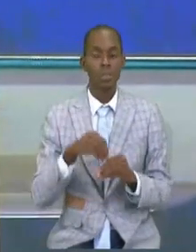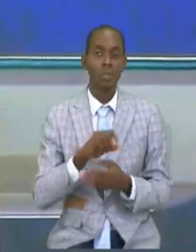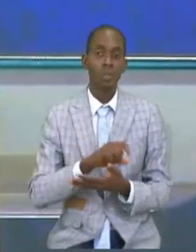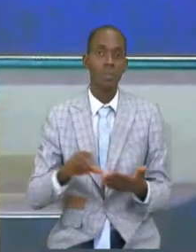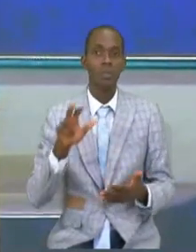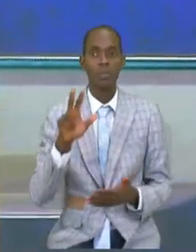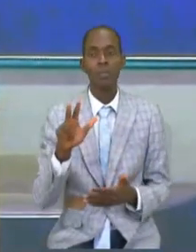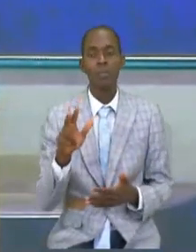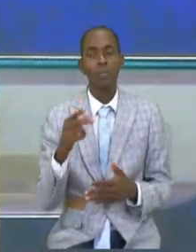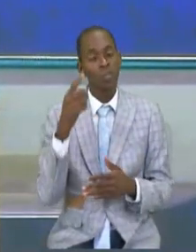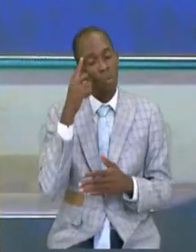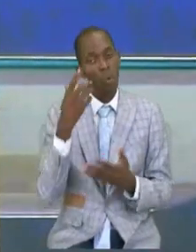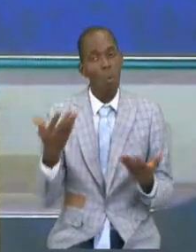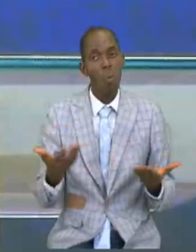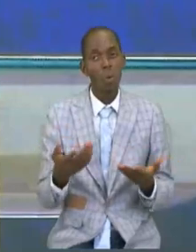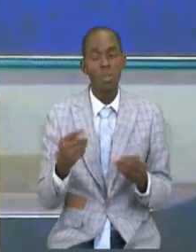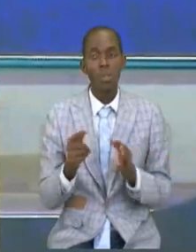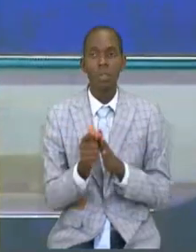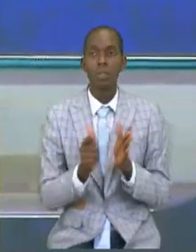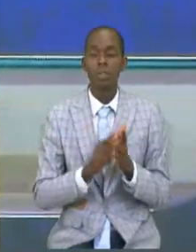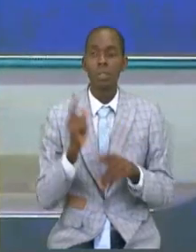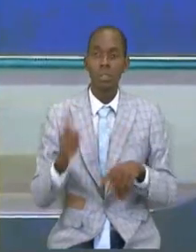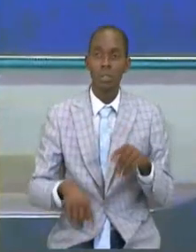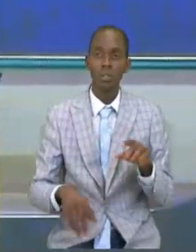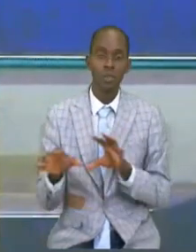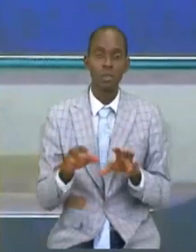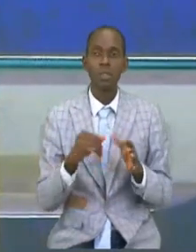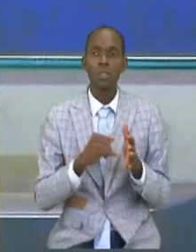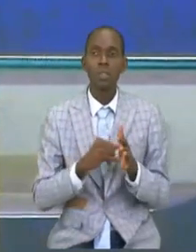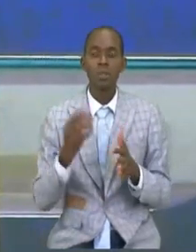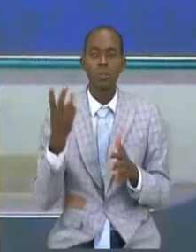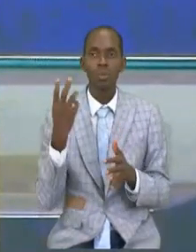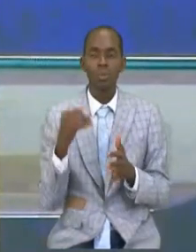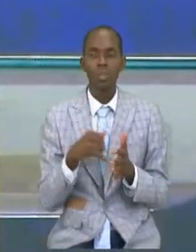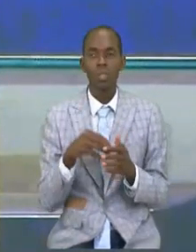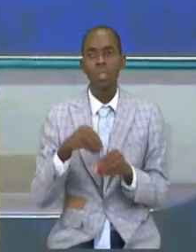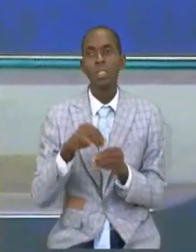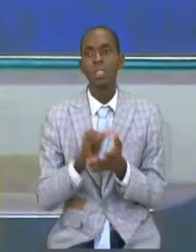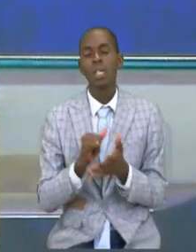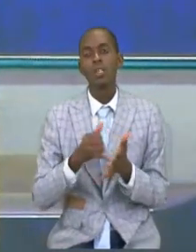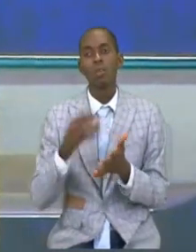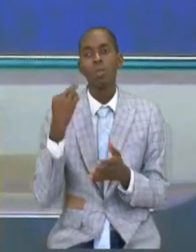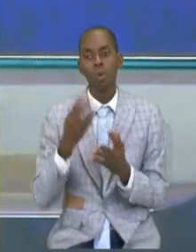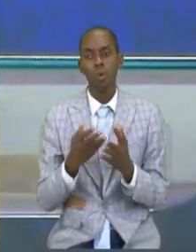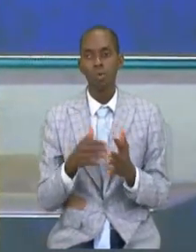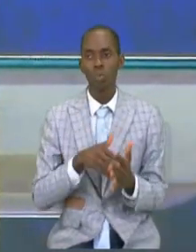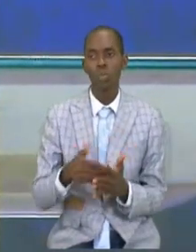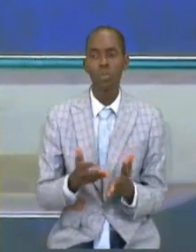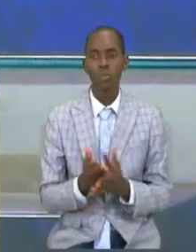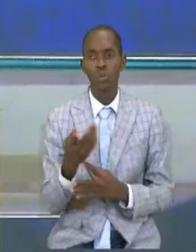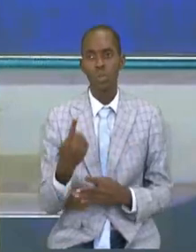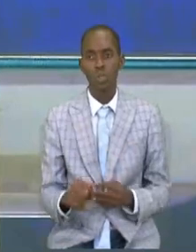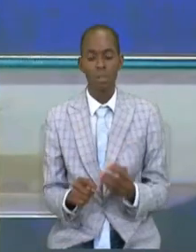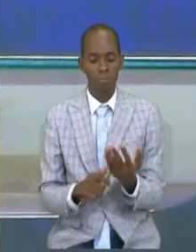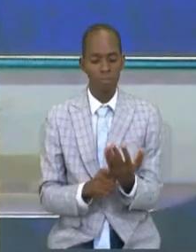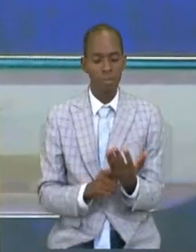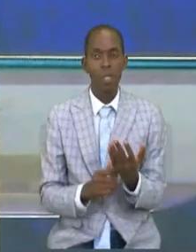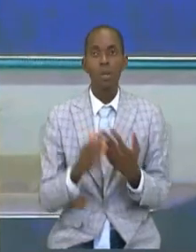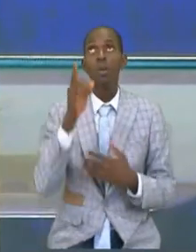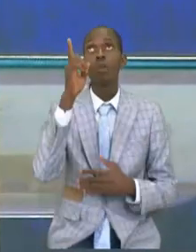3. Quelle chose impossible à la loi, parce que la chair la rendait sans force, Dieu